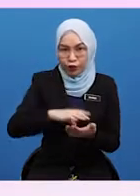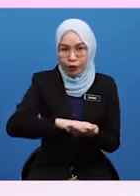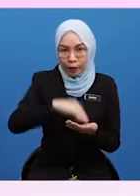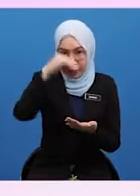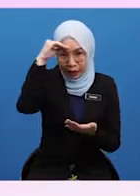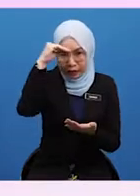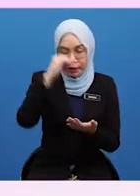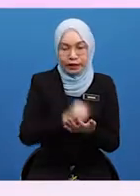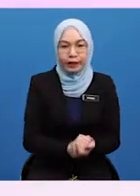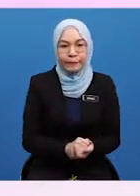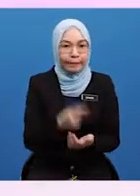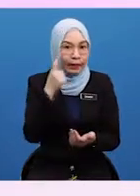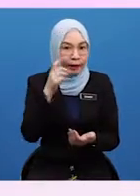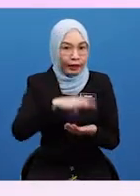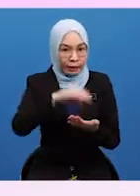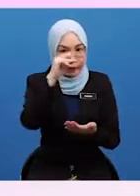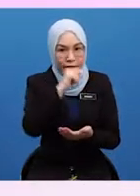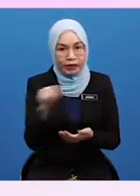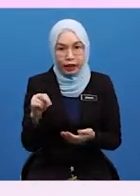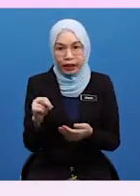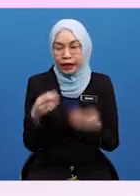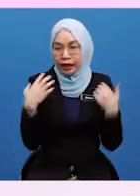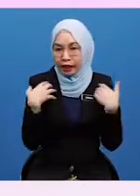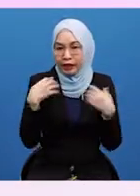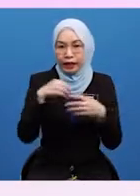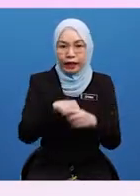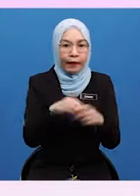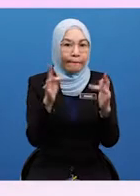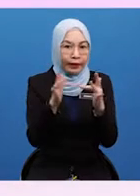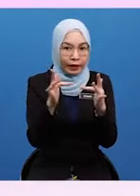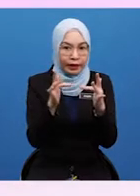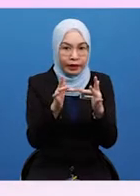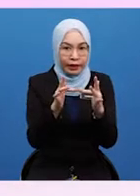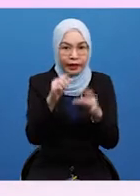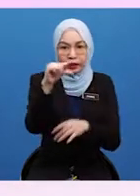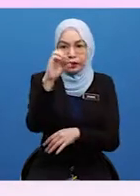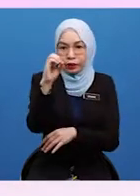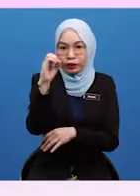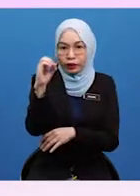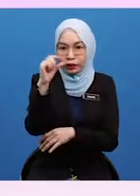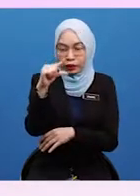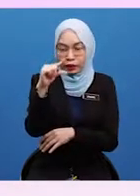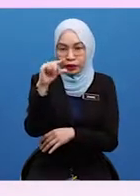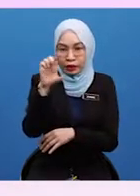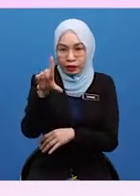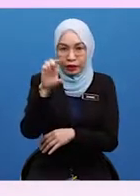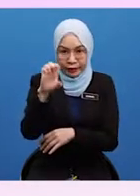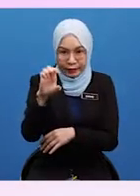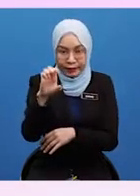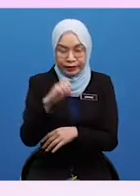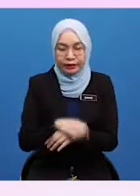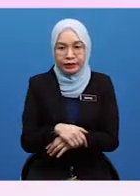membuka aplikasi Google murid-murid smashup bikepi tempo hari